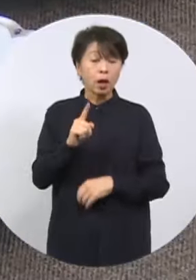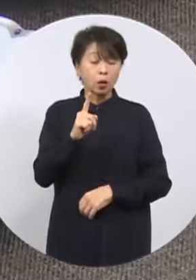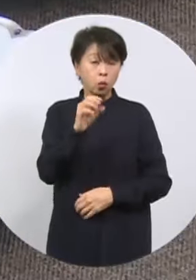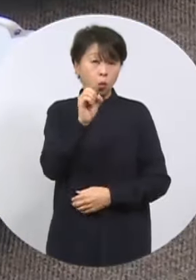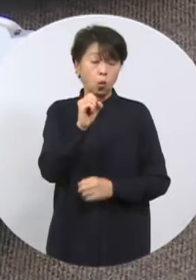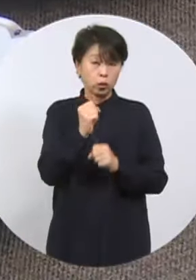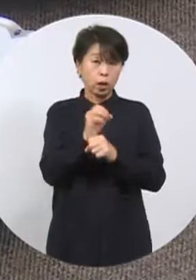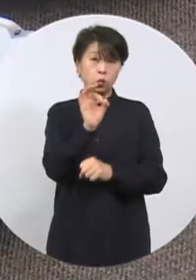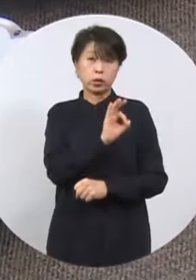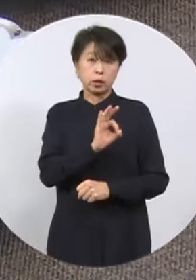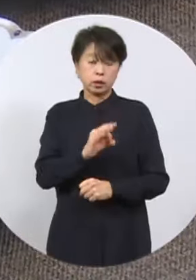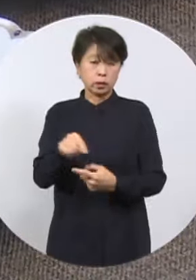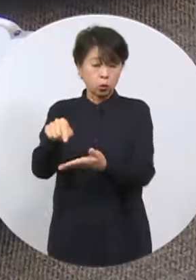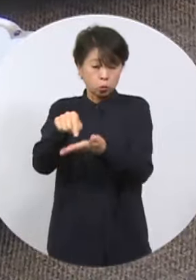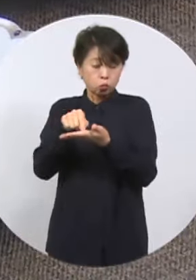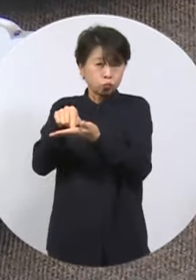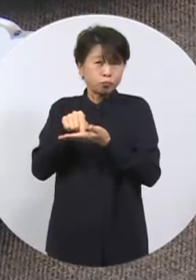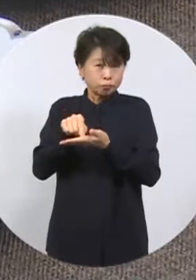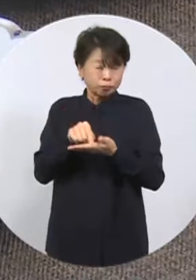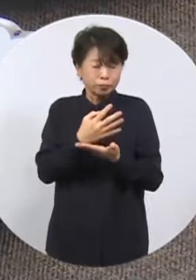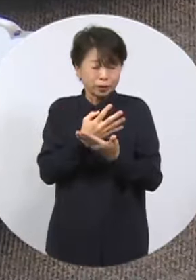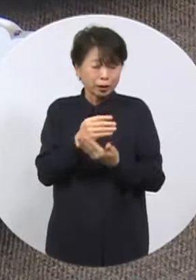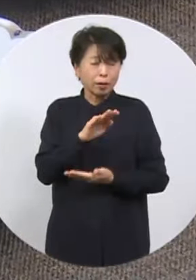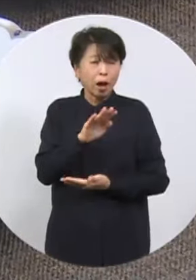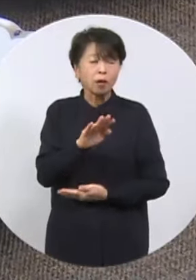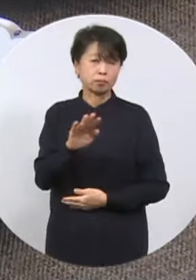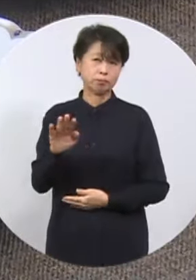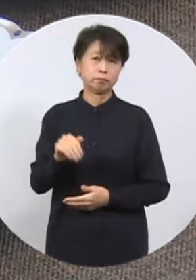多くの注文が入ることもあるそうで。